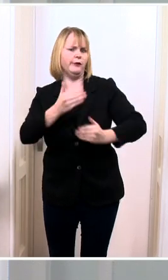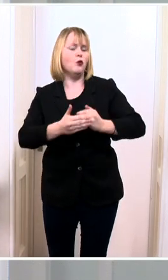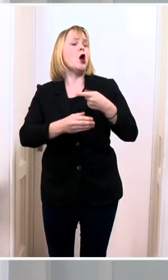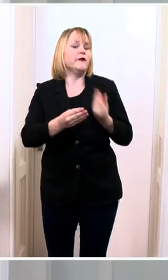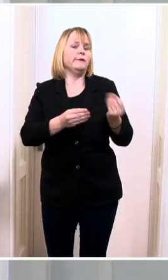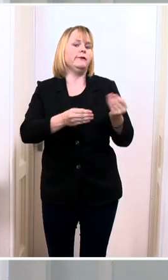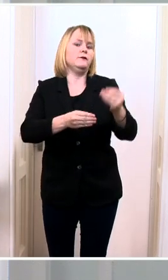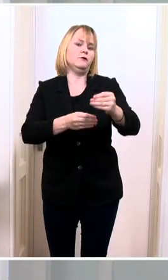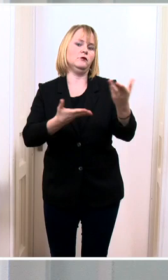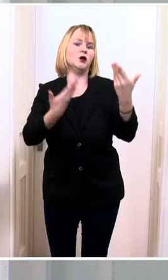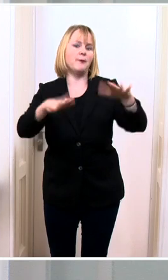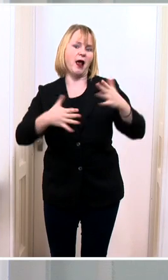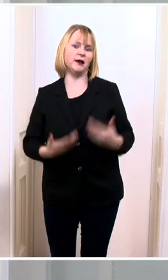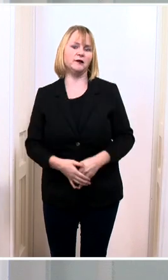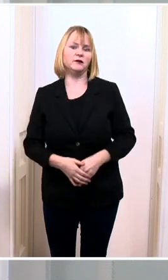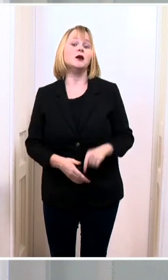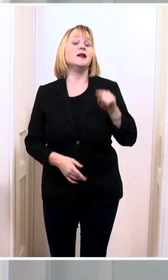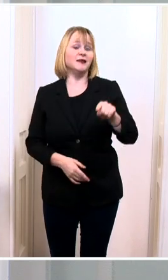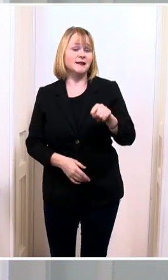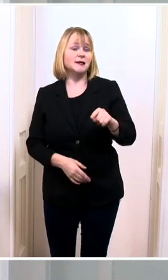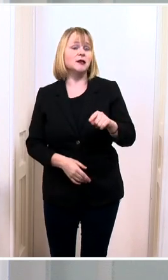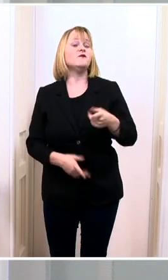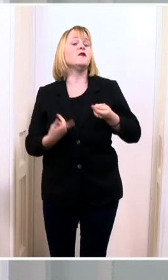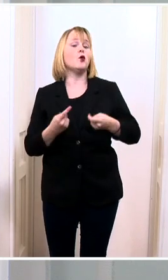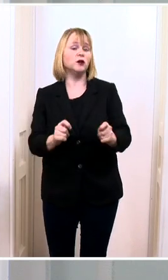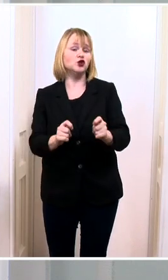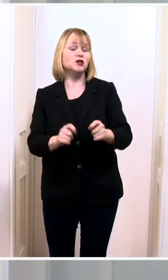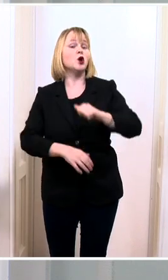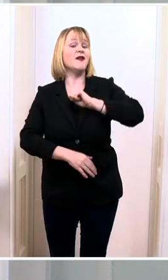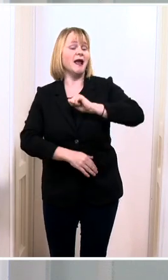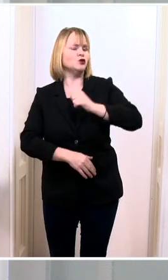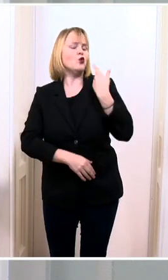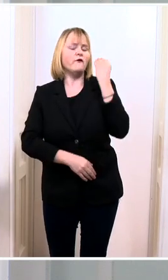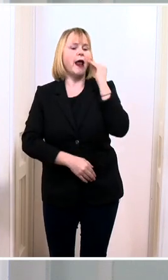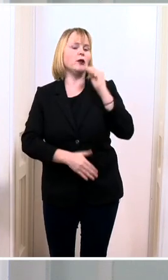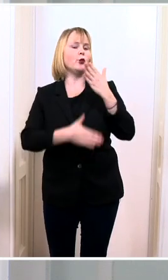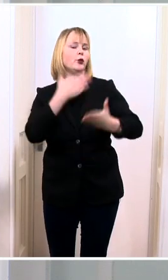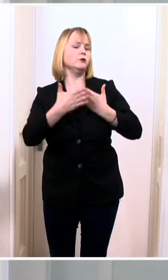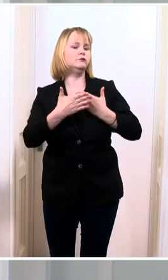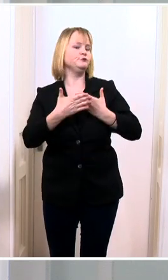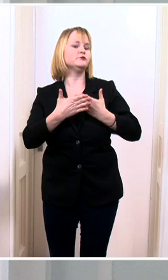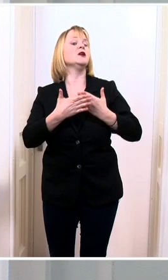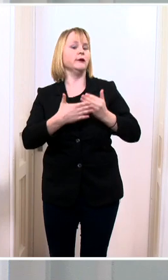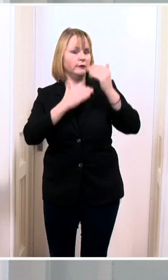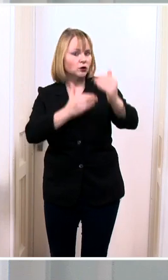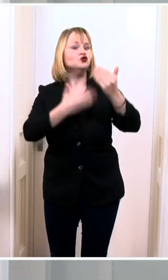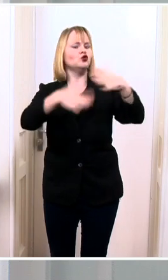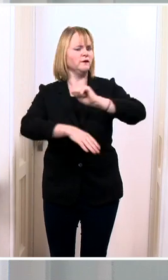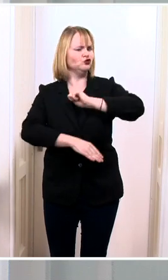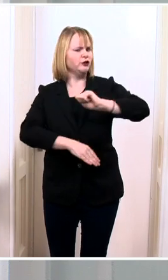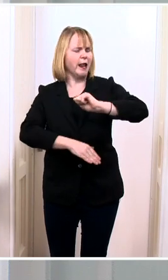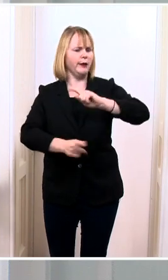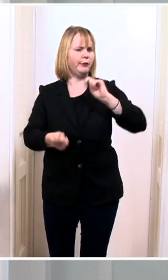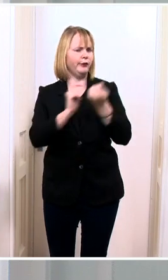erweitert. Wir haben diese Unterstützungsleistungen nicht nur angekündigt, sondern auch rasch und zielgerichtet